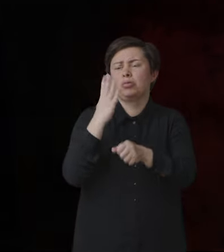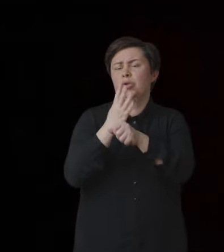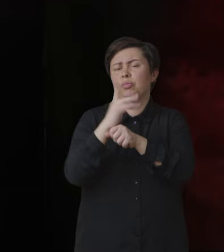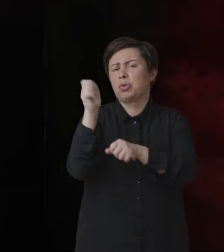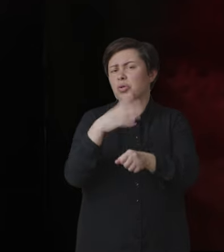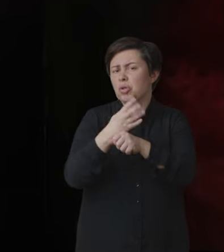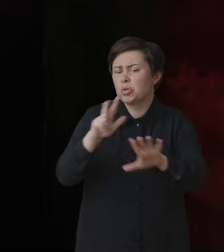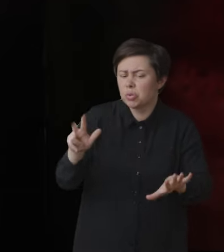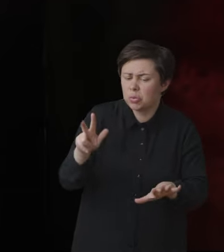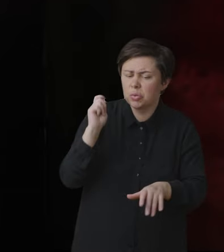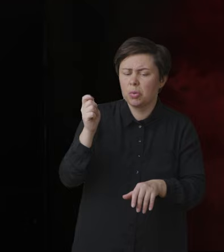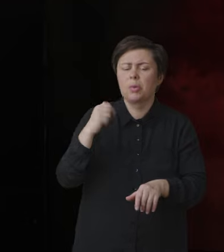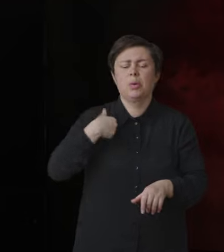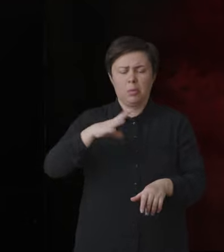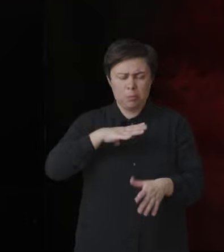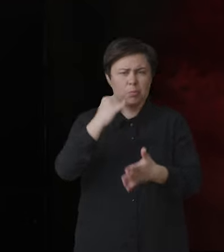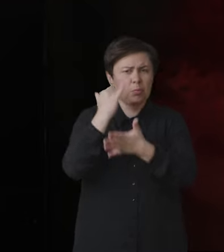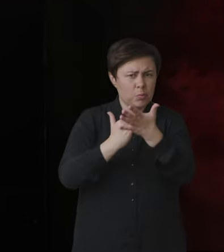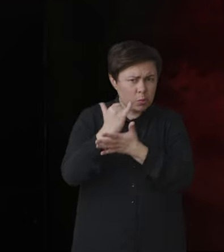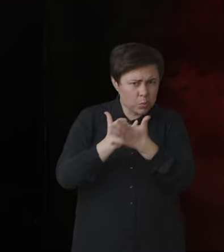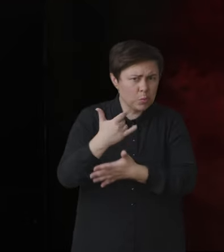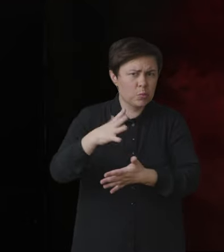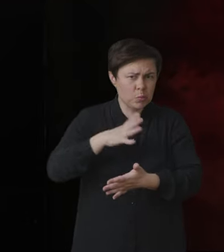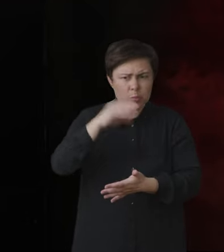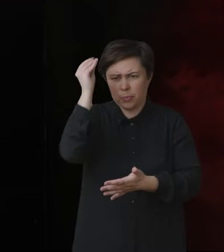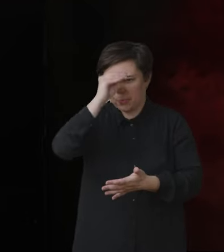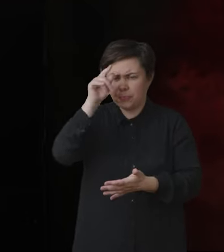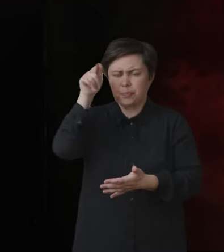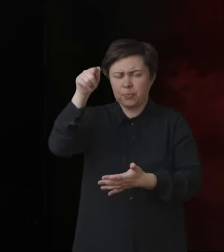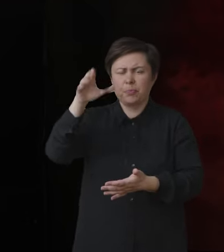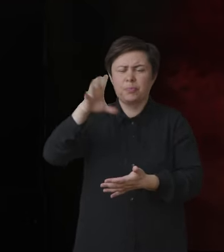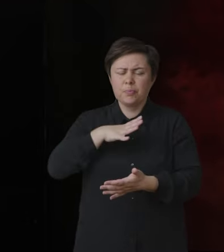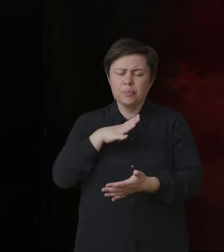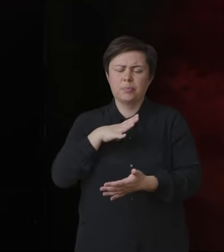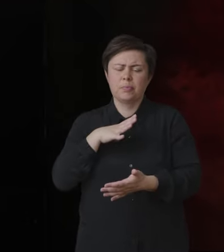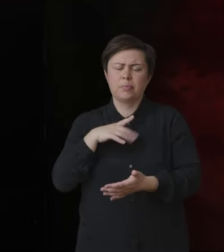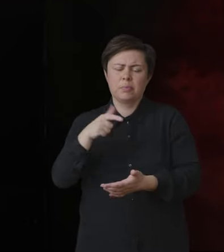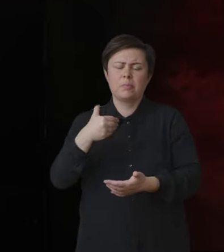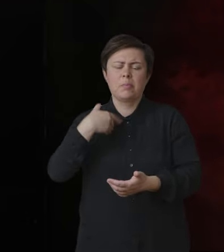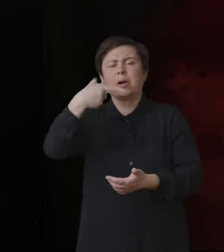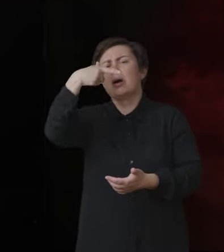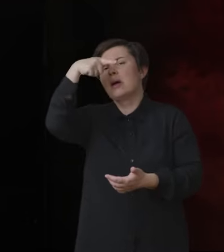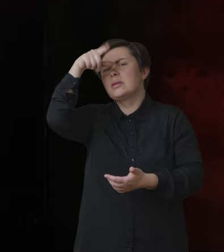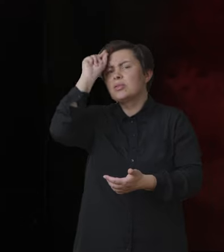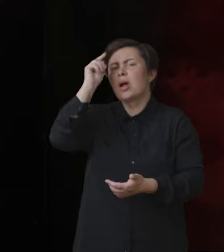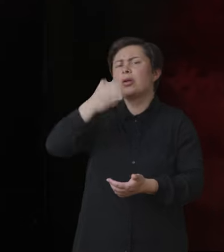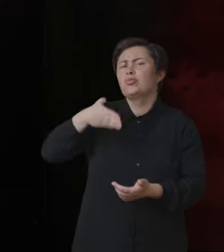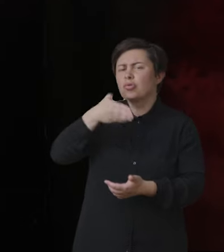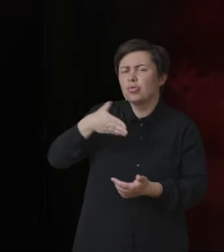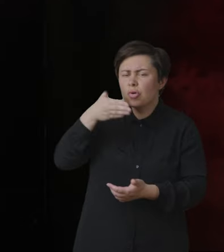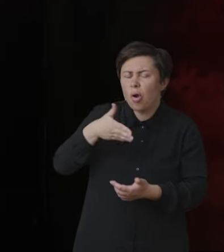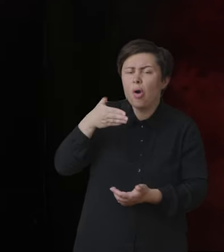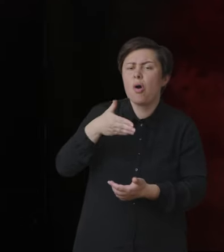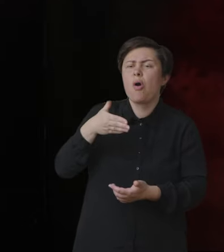24 na 48. Nawet byłem na kursie strażaków na motor pompy, nie? No bo to była straż kolejowa, tylko przyjeżdżali